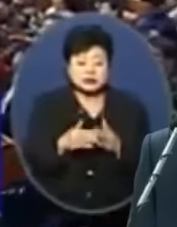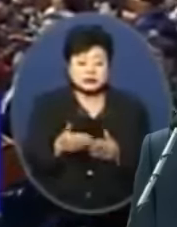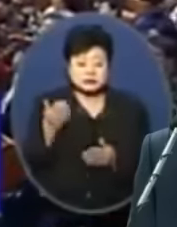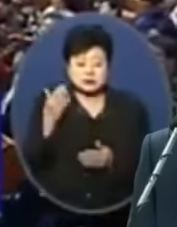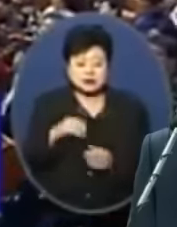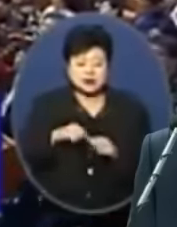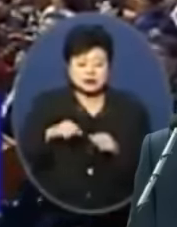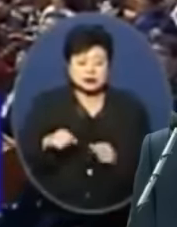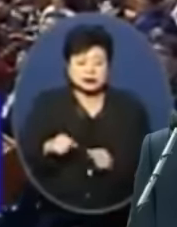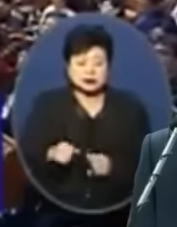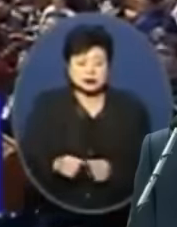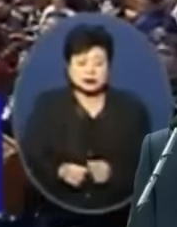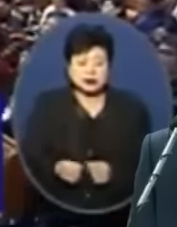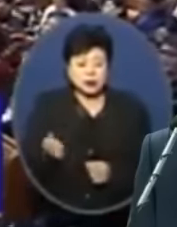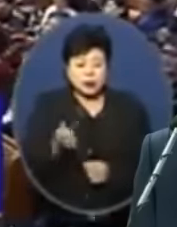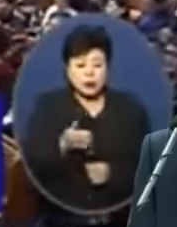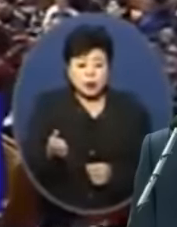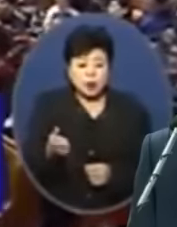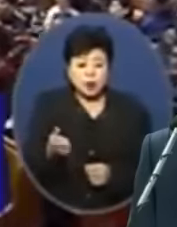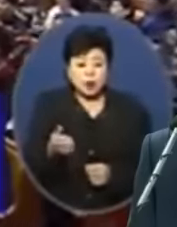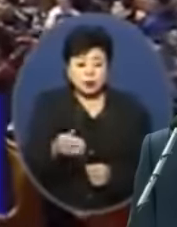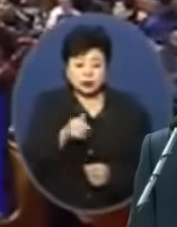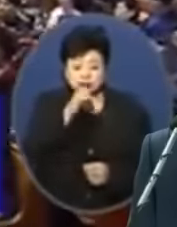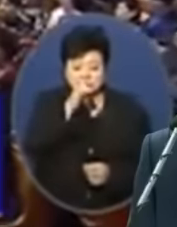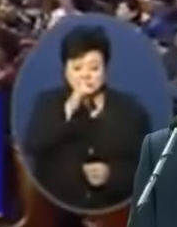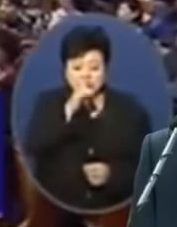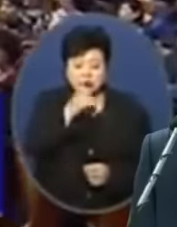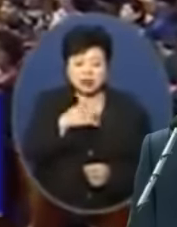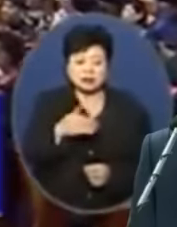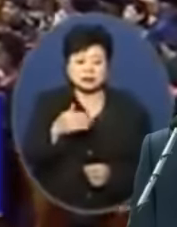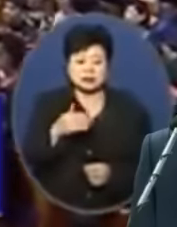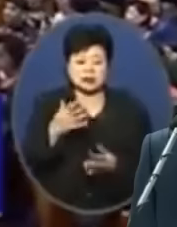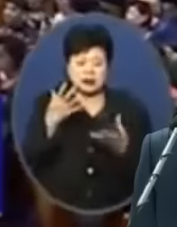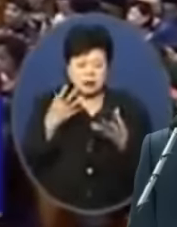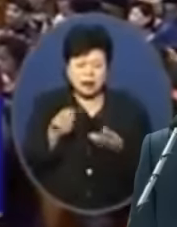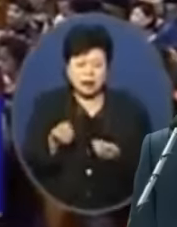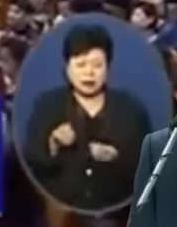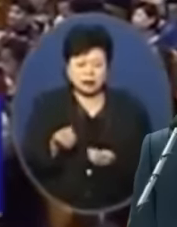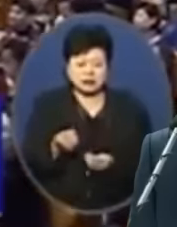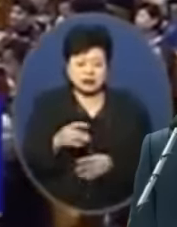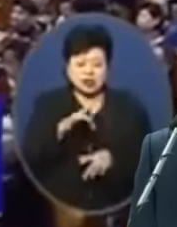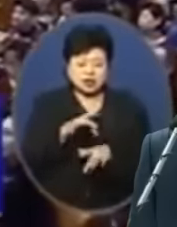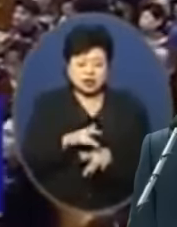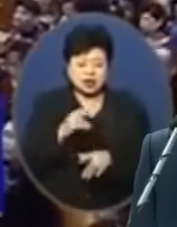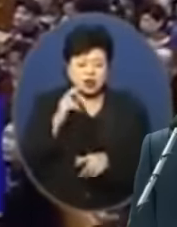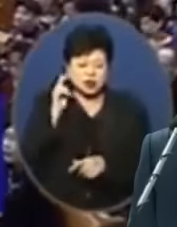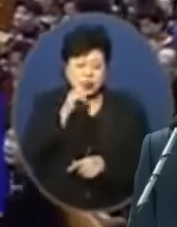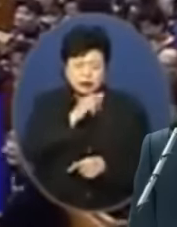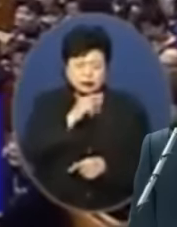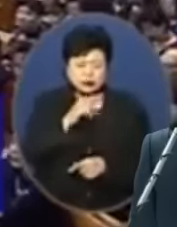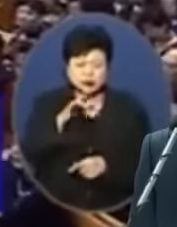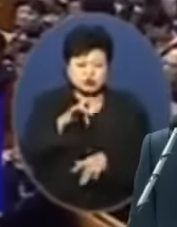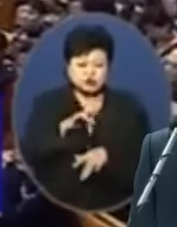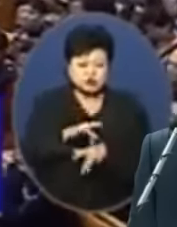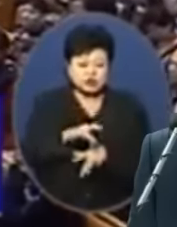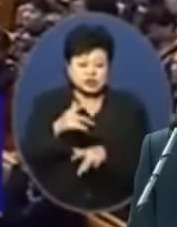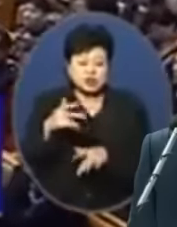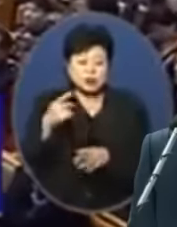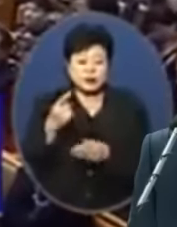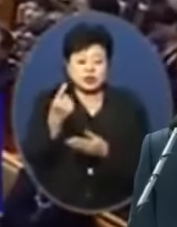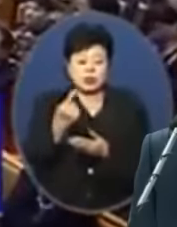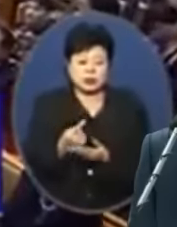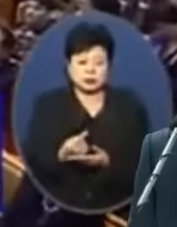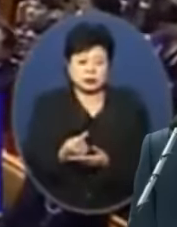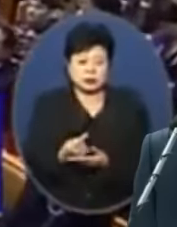청소되고 수리되었거늘 이에 가서 저보다 더 악한 귀신 일곱을 데리고 들어가서 그 하니 그 사람의 나중